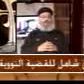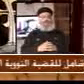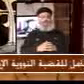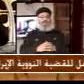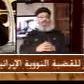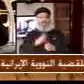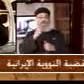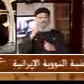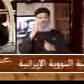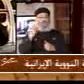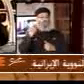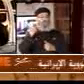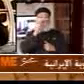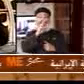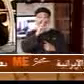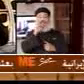كم عندك؟ كم عندك؟